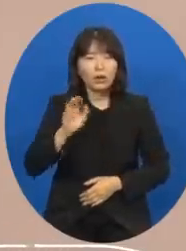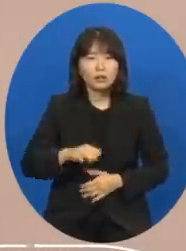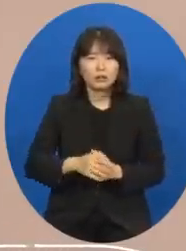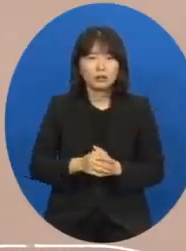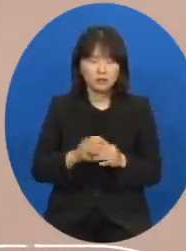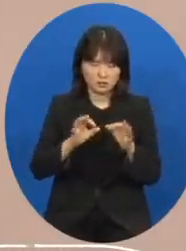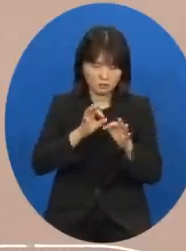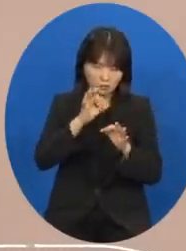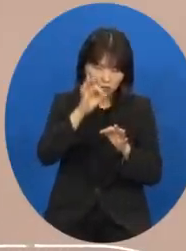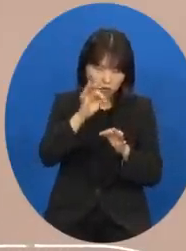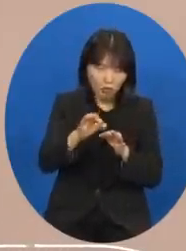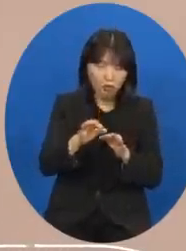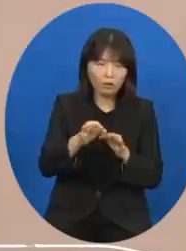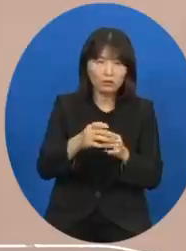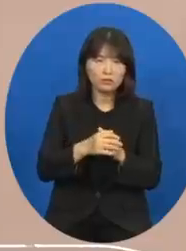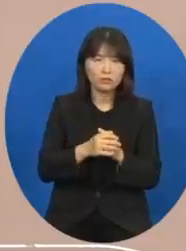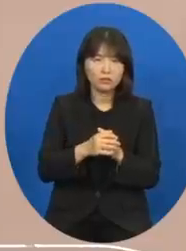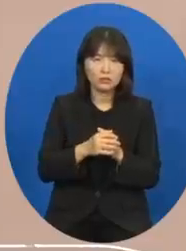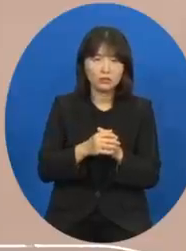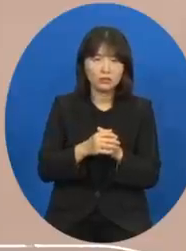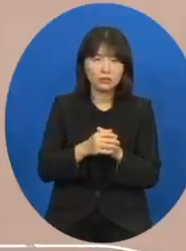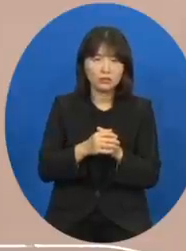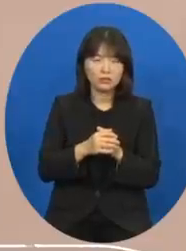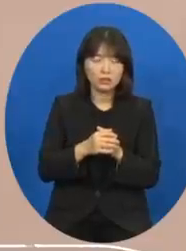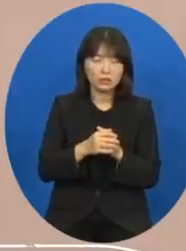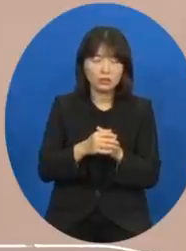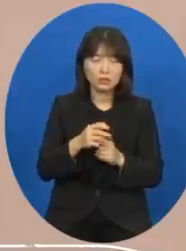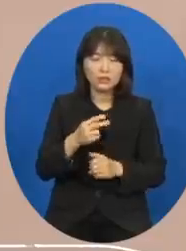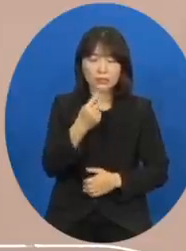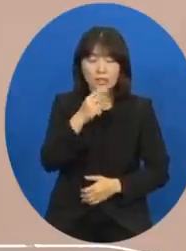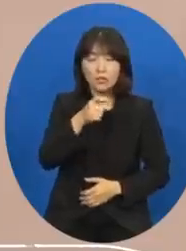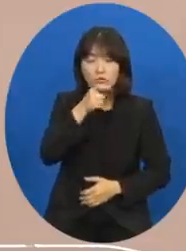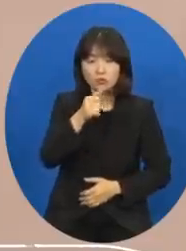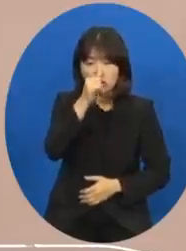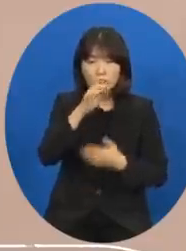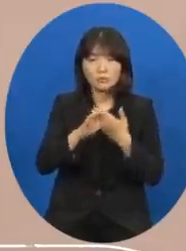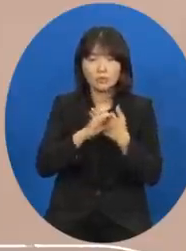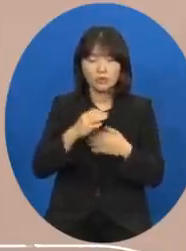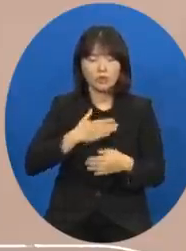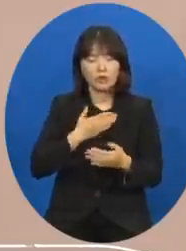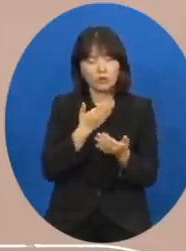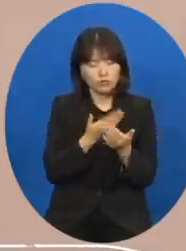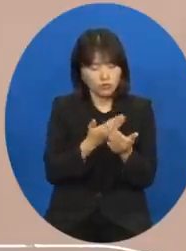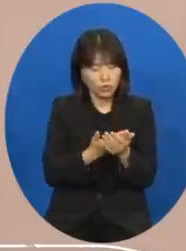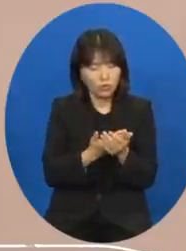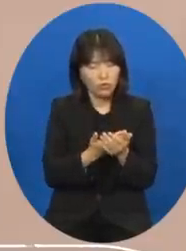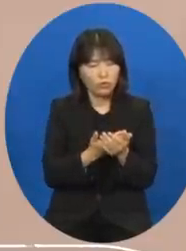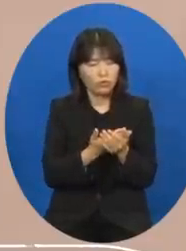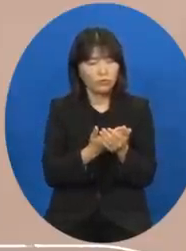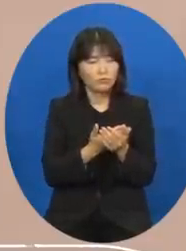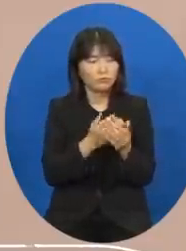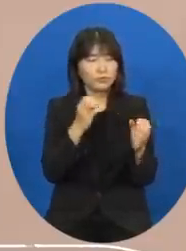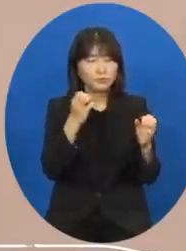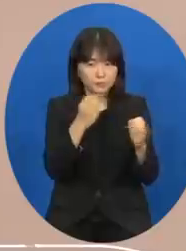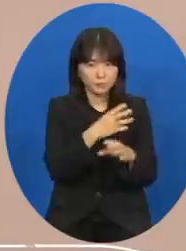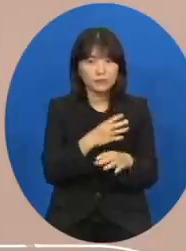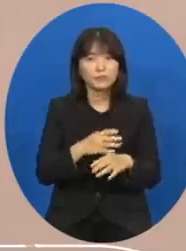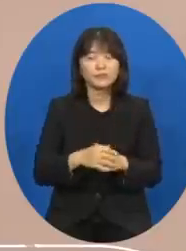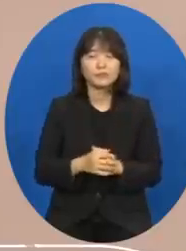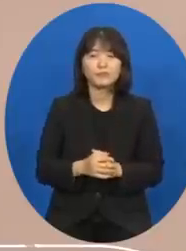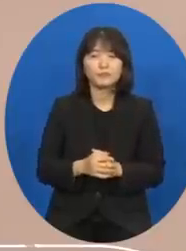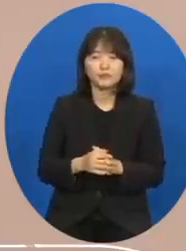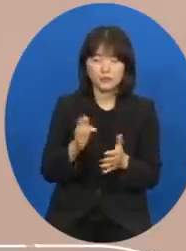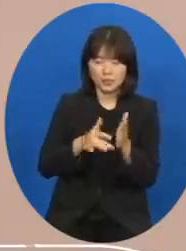영원히 그치지 않는 그런 생수가 있다면 정말 그걸 날 주십시오. 이렇게 반응을 해요. 그런데